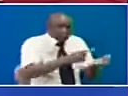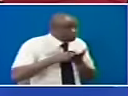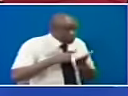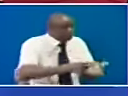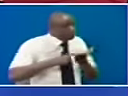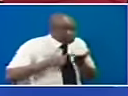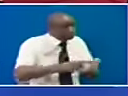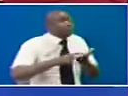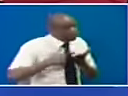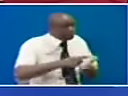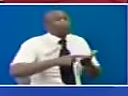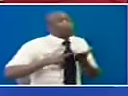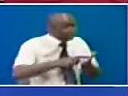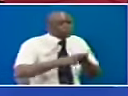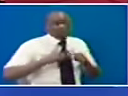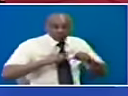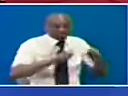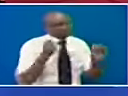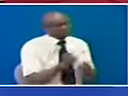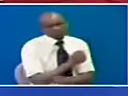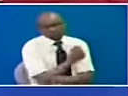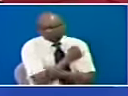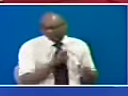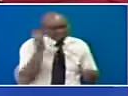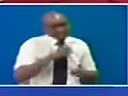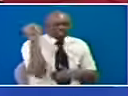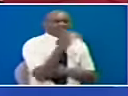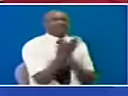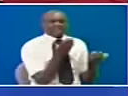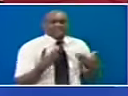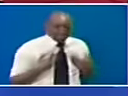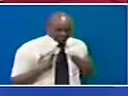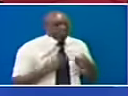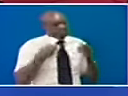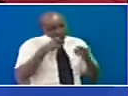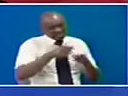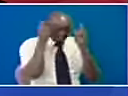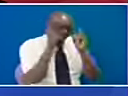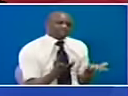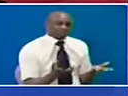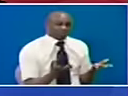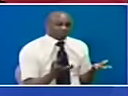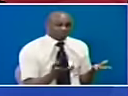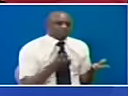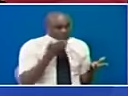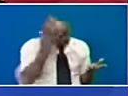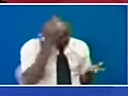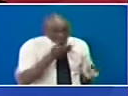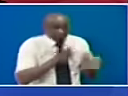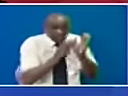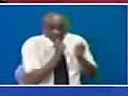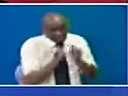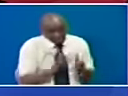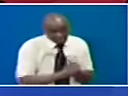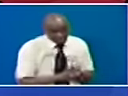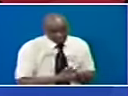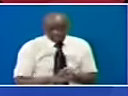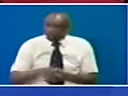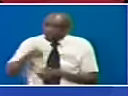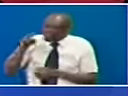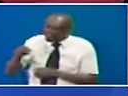tu, mzungumze lazima ilikuwa ifikie kikomo ili uamuzi uweze kutolewa, ili tujue tunaelekea upande gani. Na hili